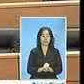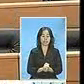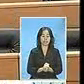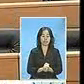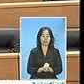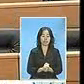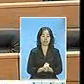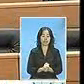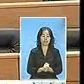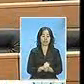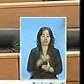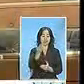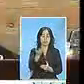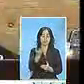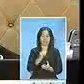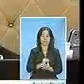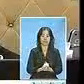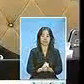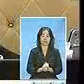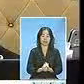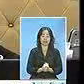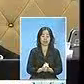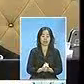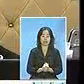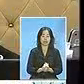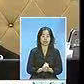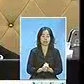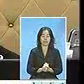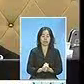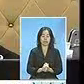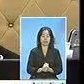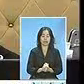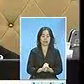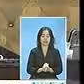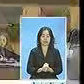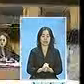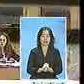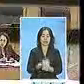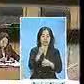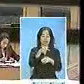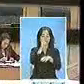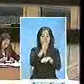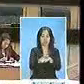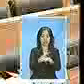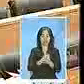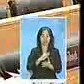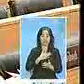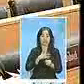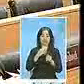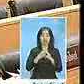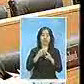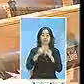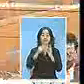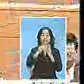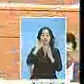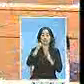ท่าน นะเชิญมาเจนนะ ท่านประธาน ท่านประธานที่เคารพกับผมนายแพทย์เจต